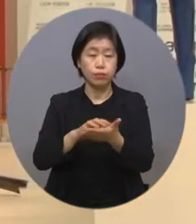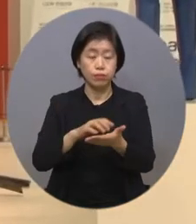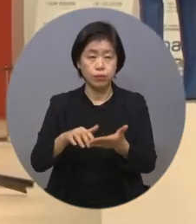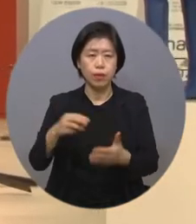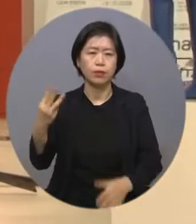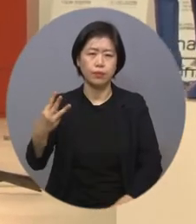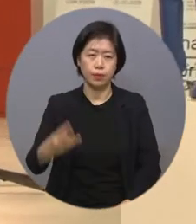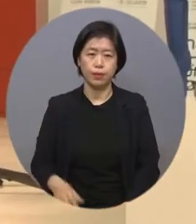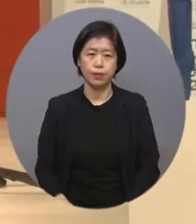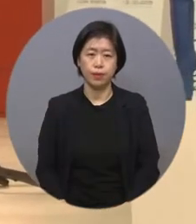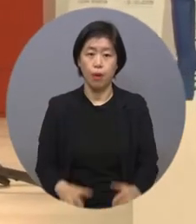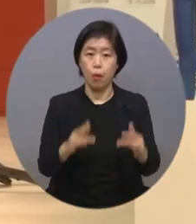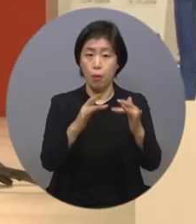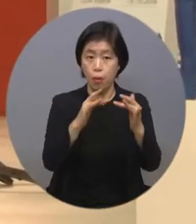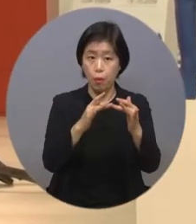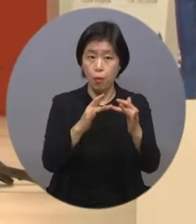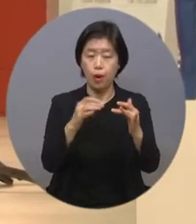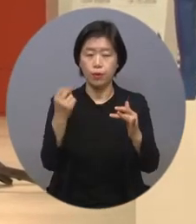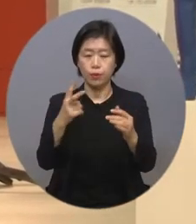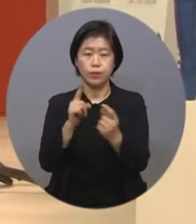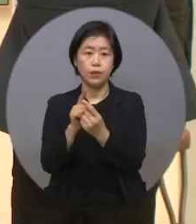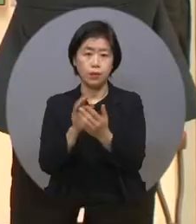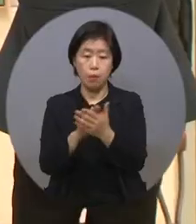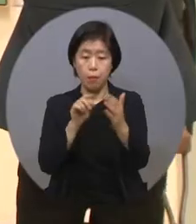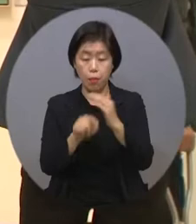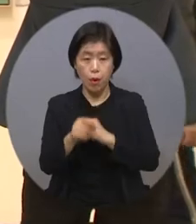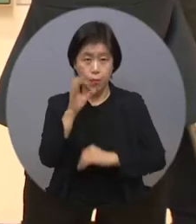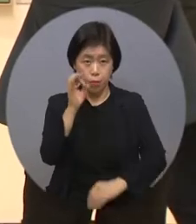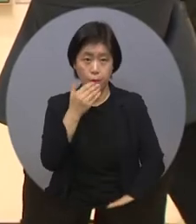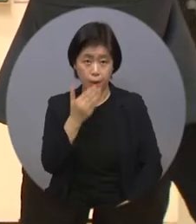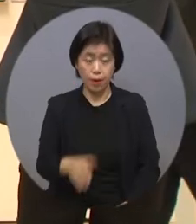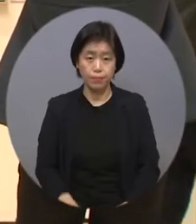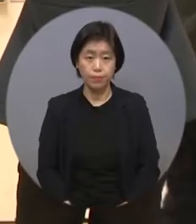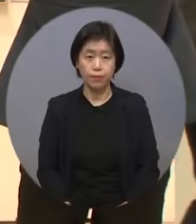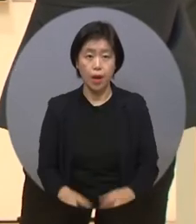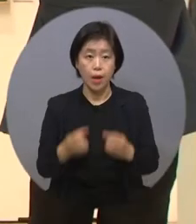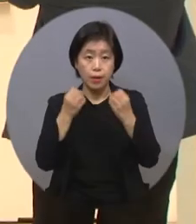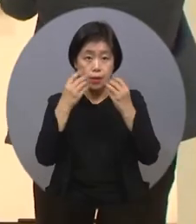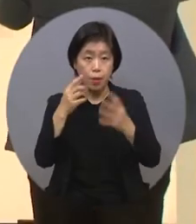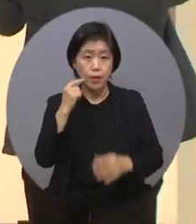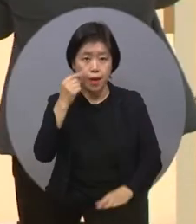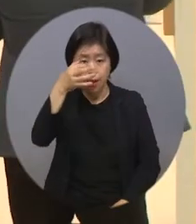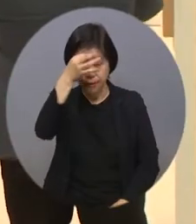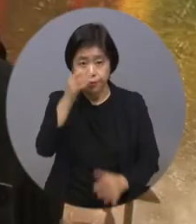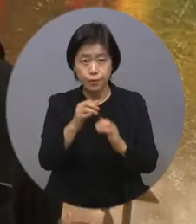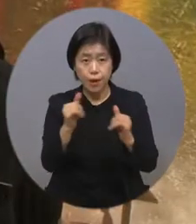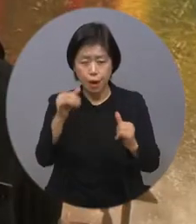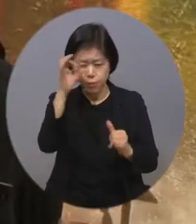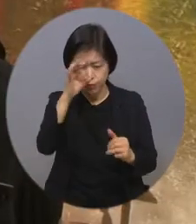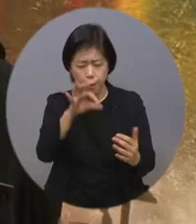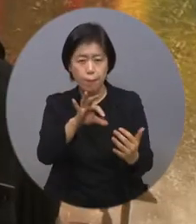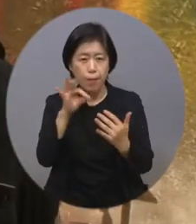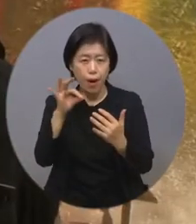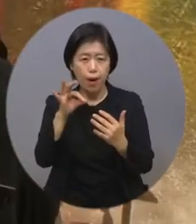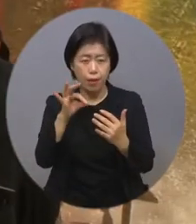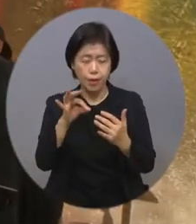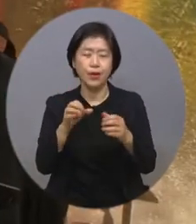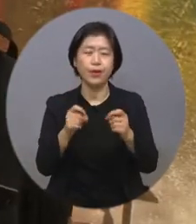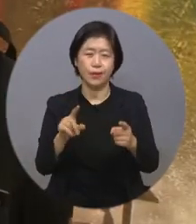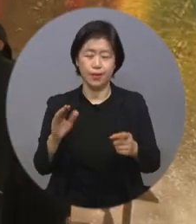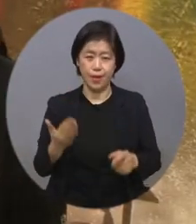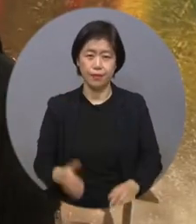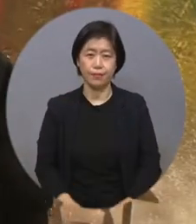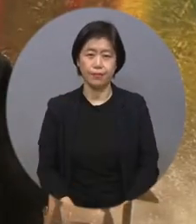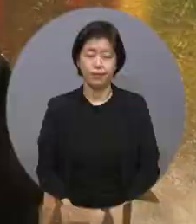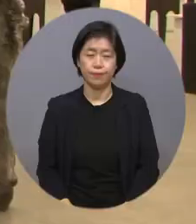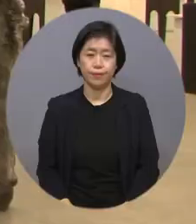마련되었습니다. 더불어 개성과 실력을 갖춘 신진 작가 공모를 통해 미술의 과거와 오늘 그리고 미래를 만나고 소장할 수